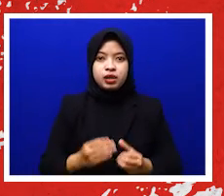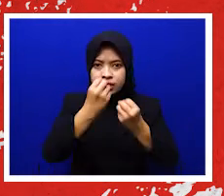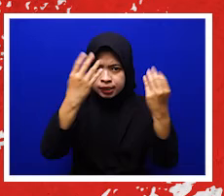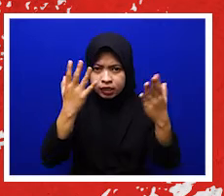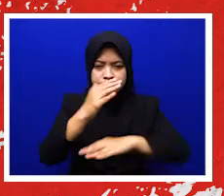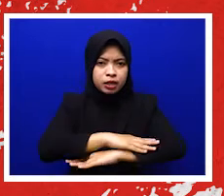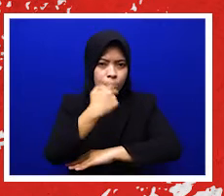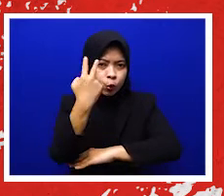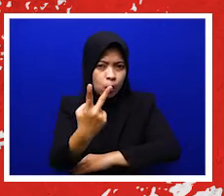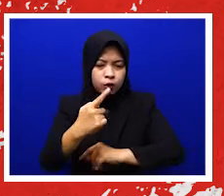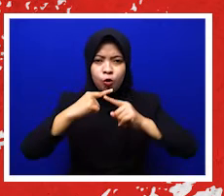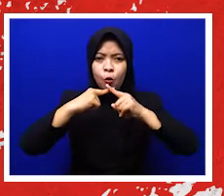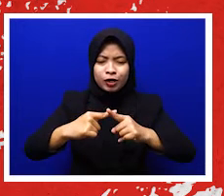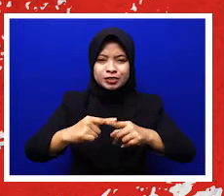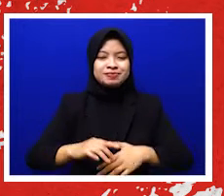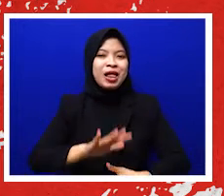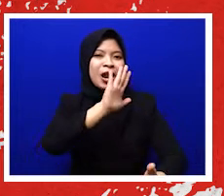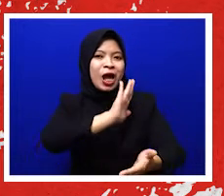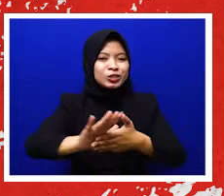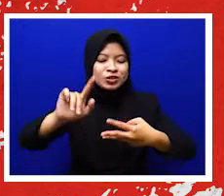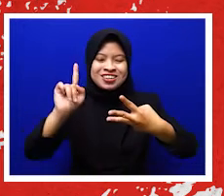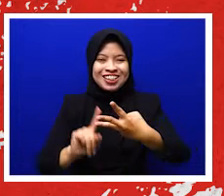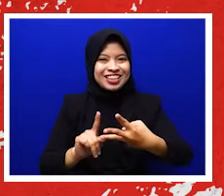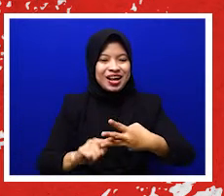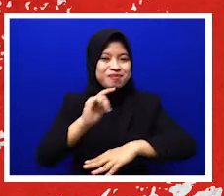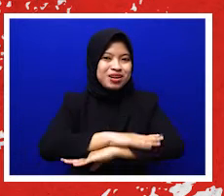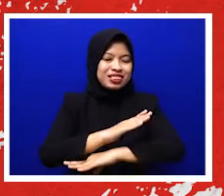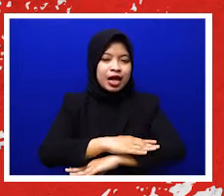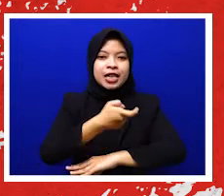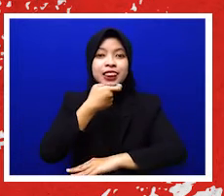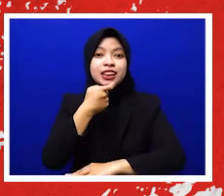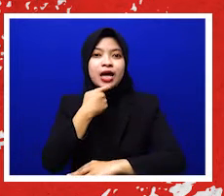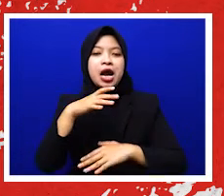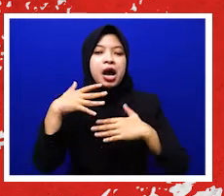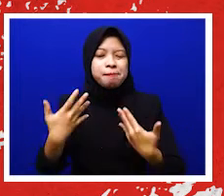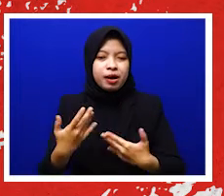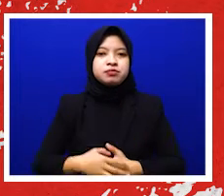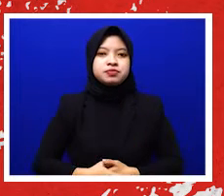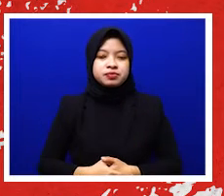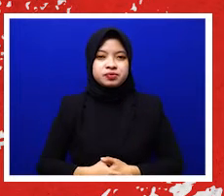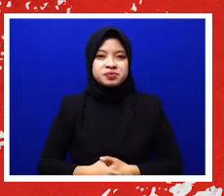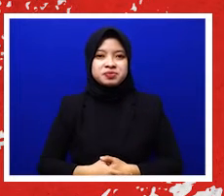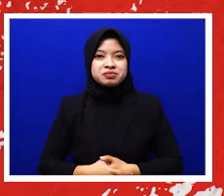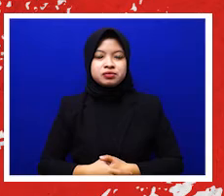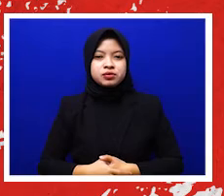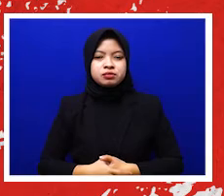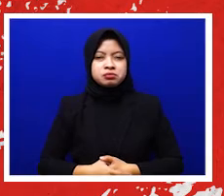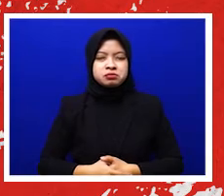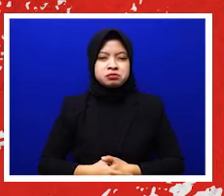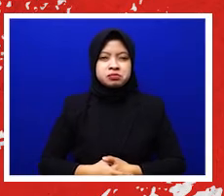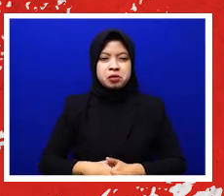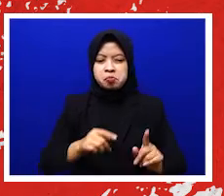ya, dua berita tadi tuh hoax. Nah, kita langsung ada yang berita ketiga nih Bung Zek, tentang ada seseorang yang katanya bisa